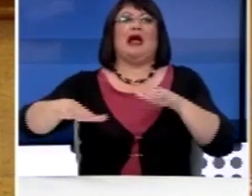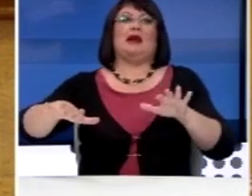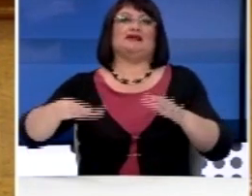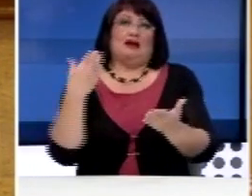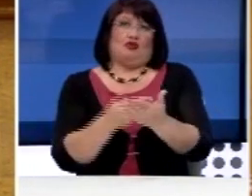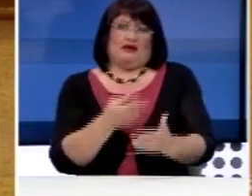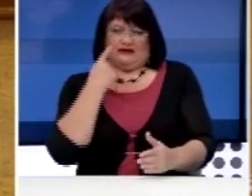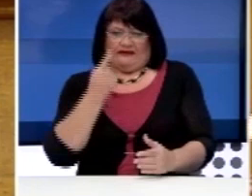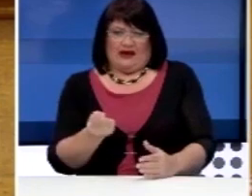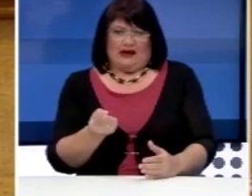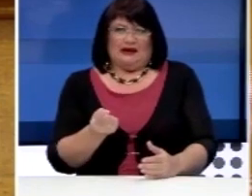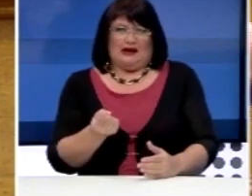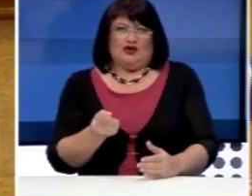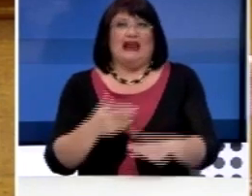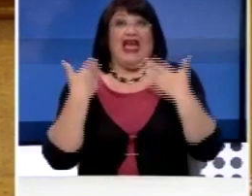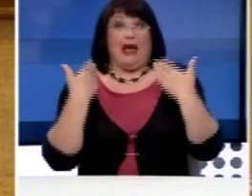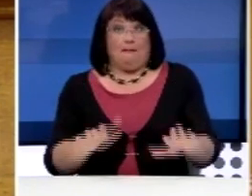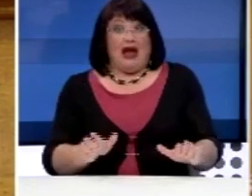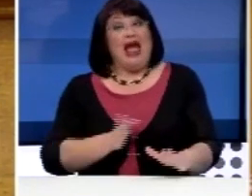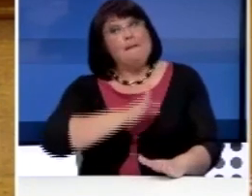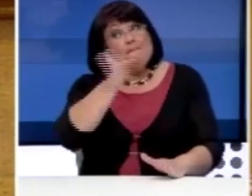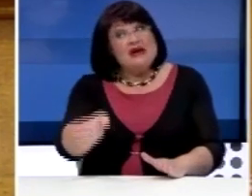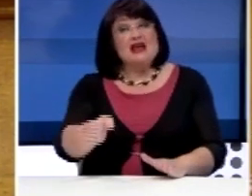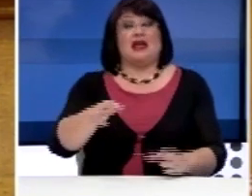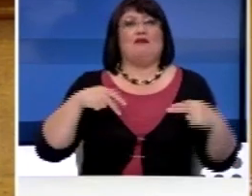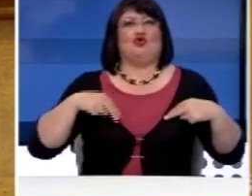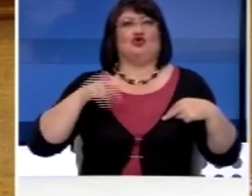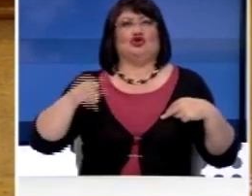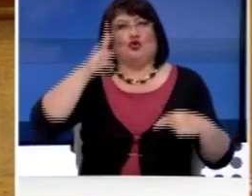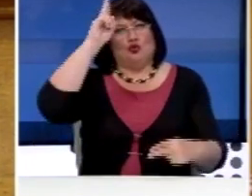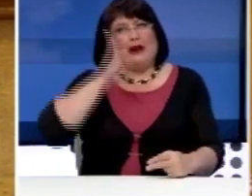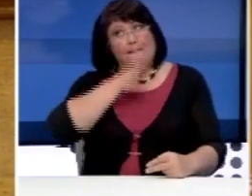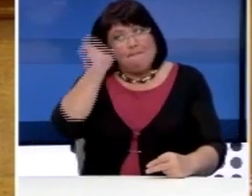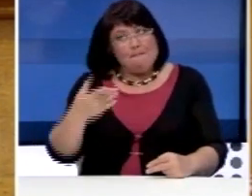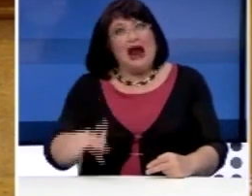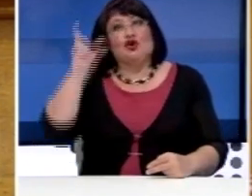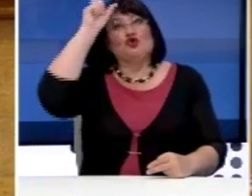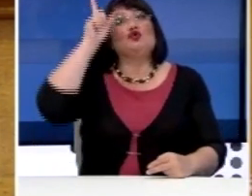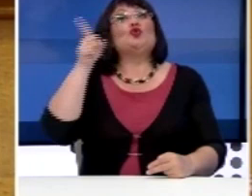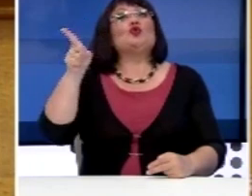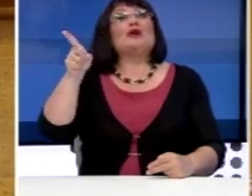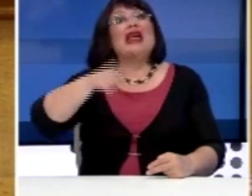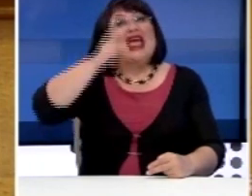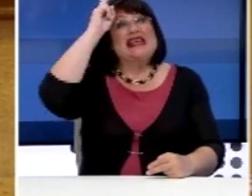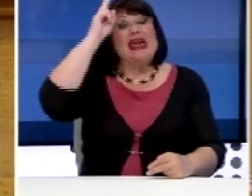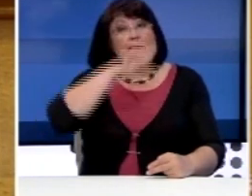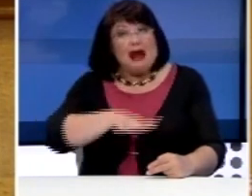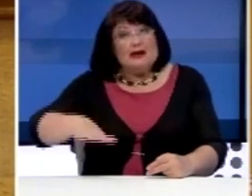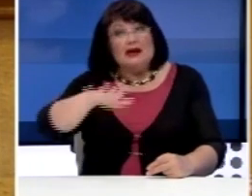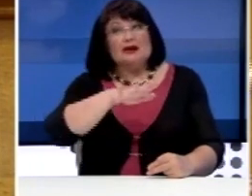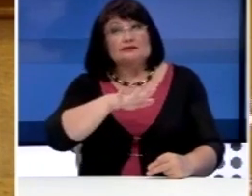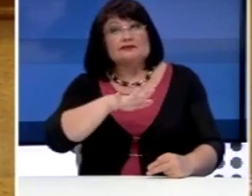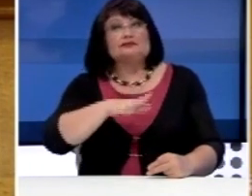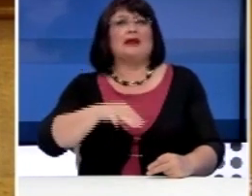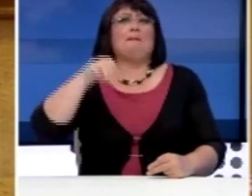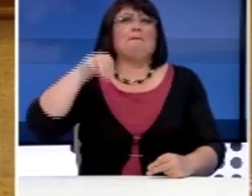των άλλων ότι μετά από εδώ πέταξε για την Τουρκία, την οποία, όπως όλοι γνωρίζουμε, η γερμανική αστική τάξη, η